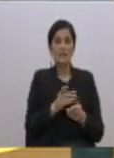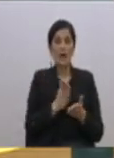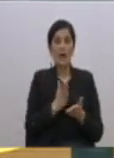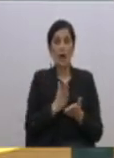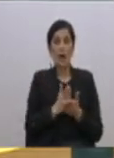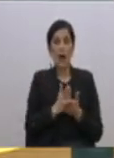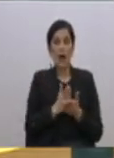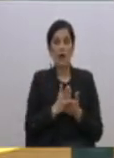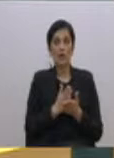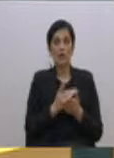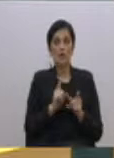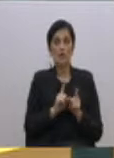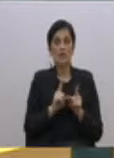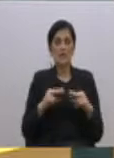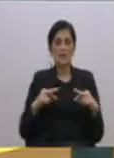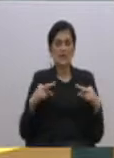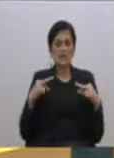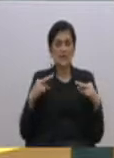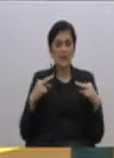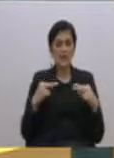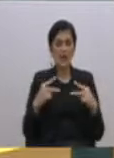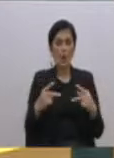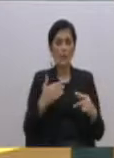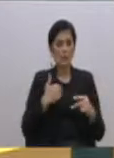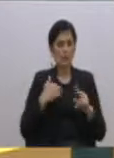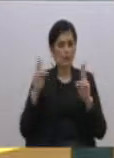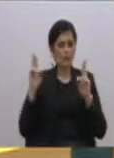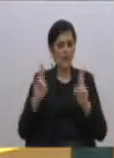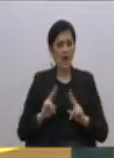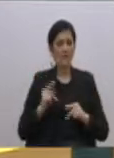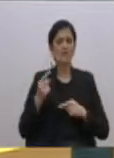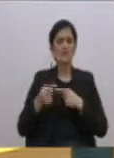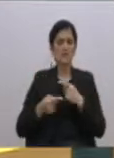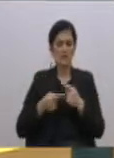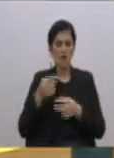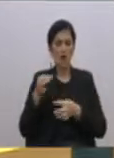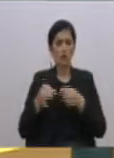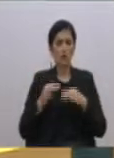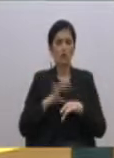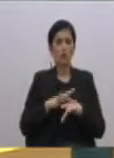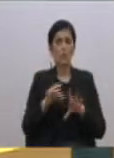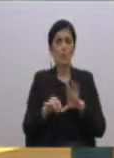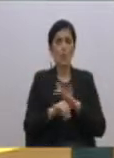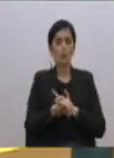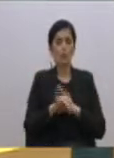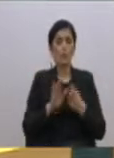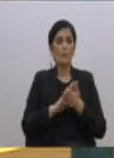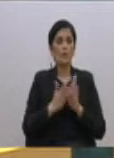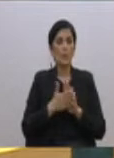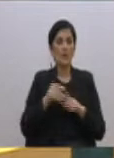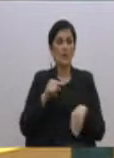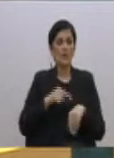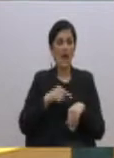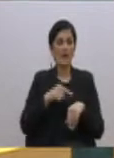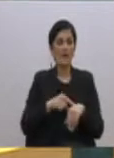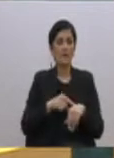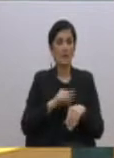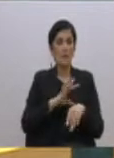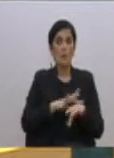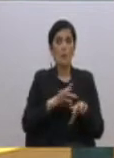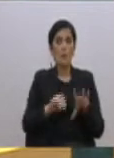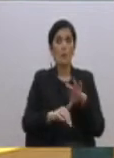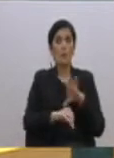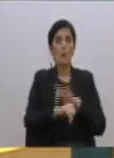ეს არის ის ტრანსფორმირება, რომელიც ჩვენმა ტრადიციულმა სასამართლოებმა მონობის პირობებში განიცადა. ანუ მონობა